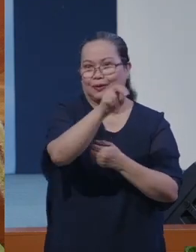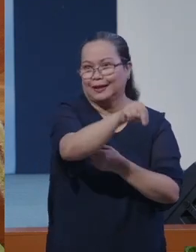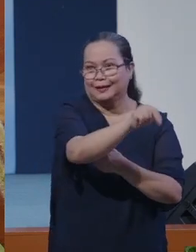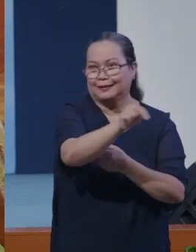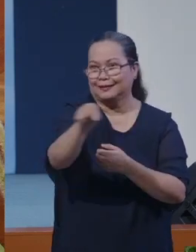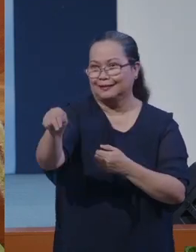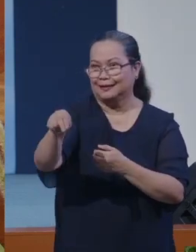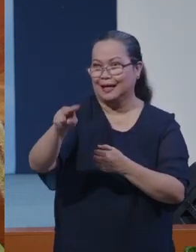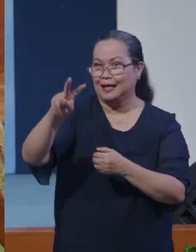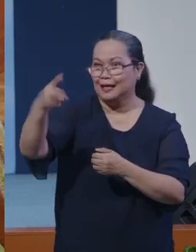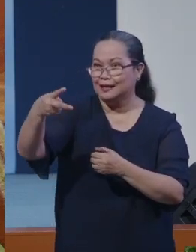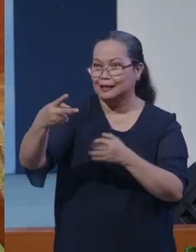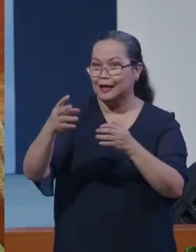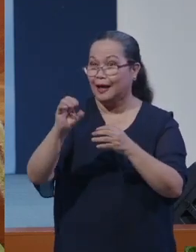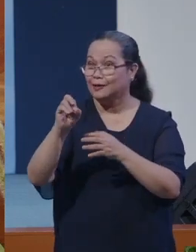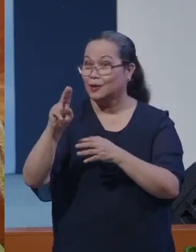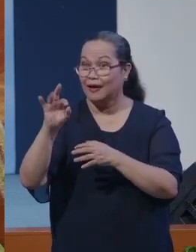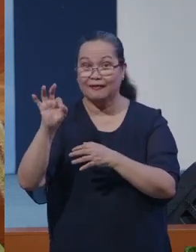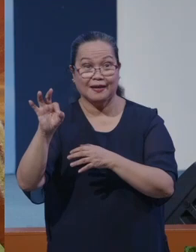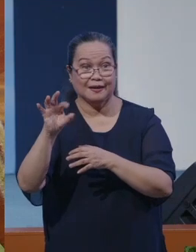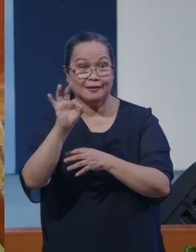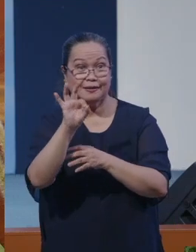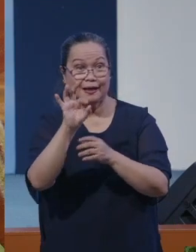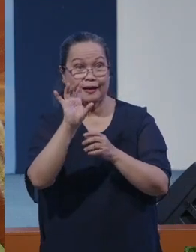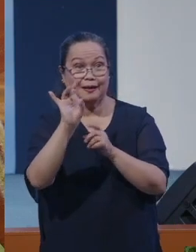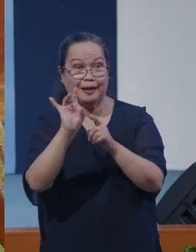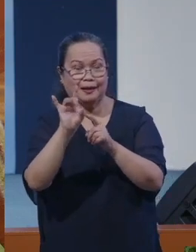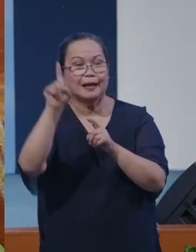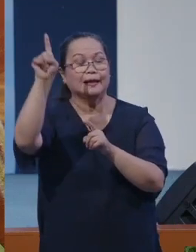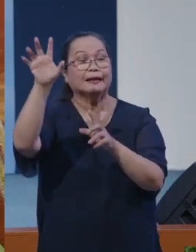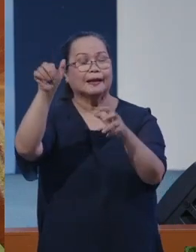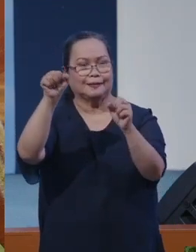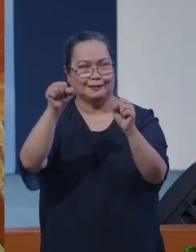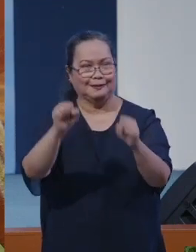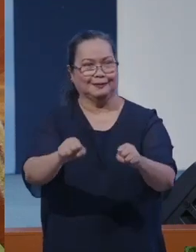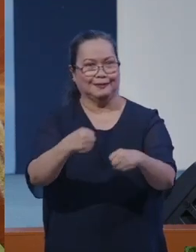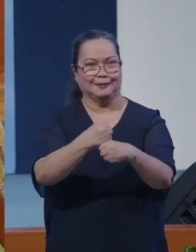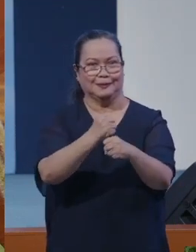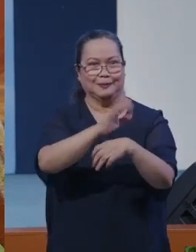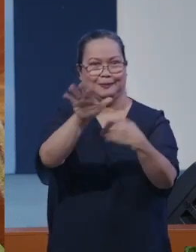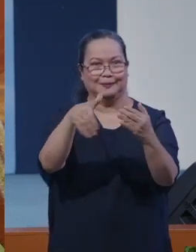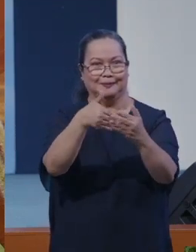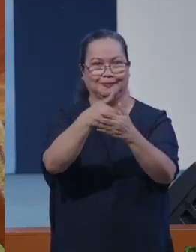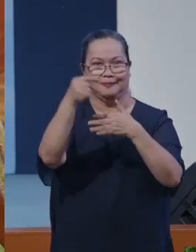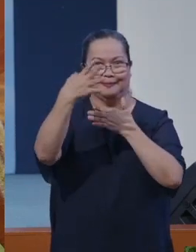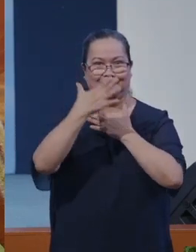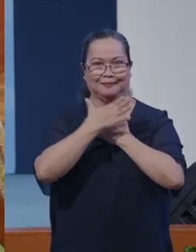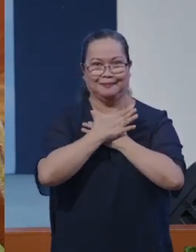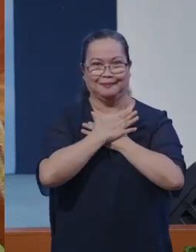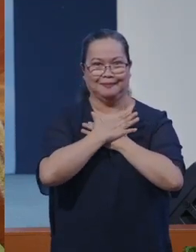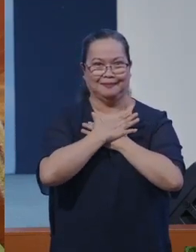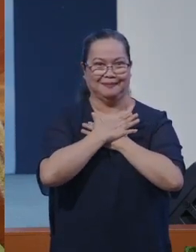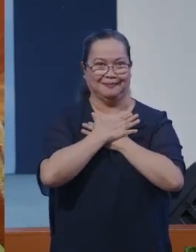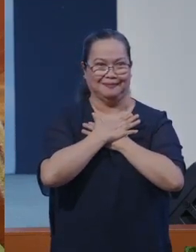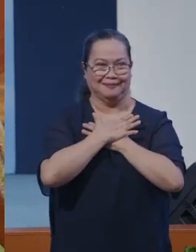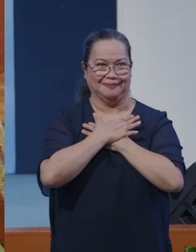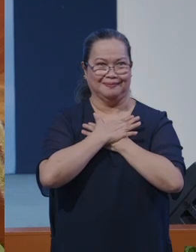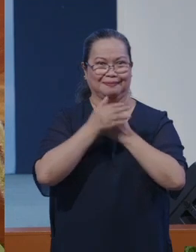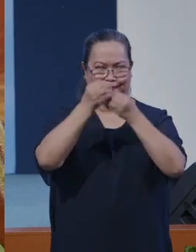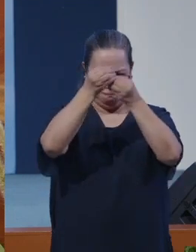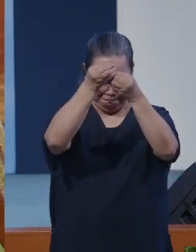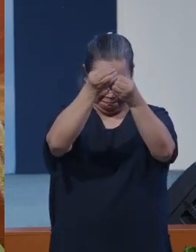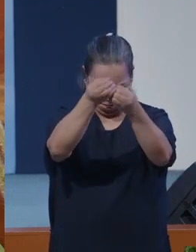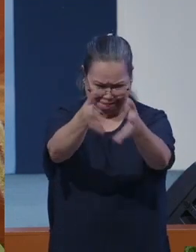Tingnan niyo yung 2 Corinthians 9:8. And God is able to make all grace abound